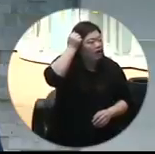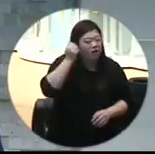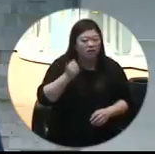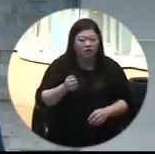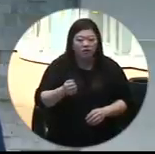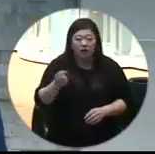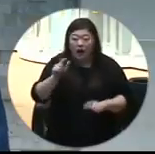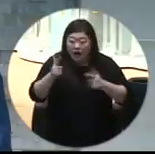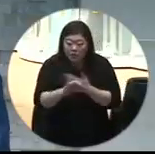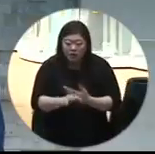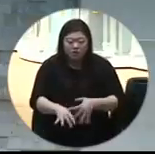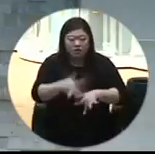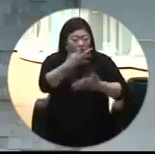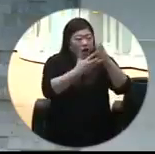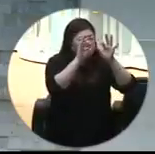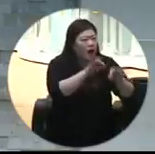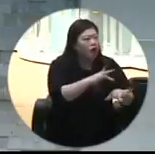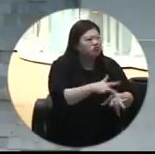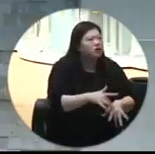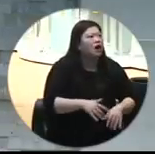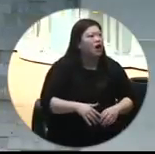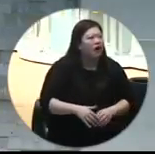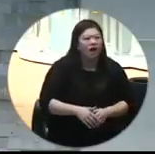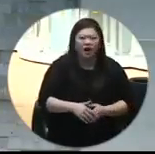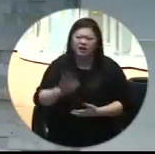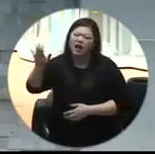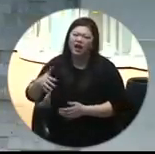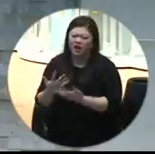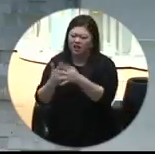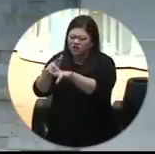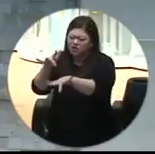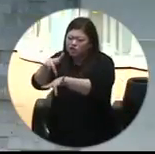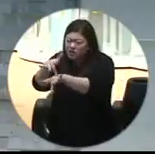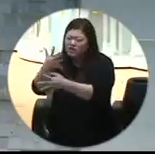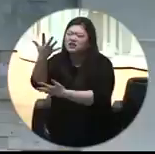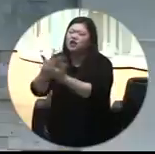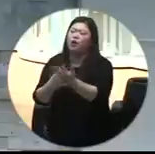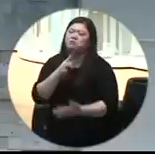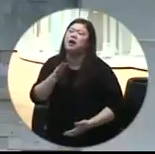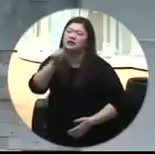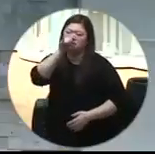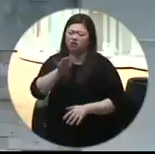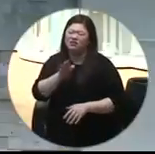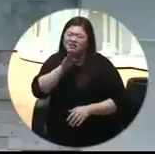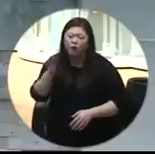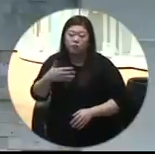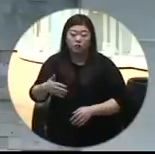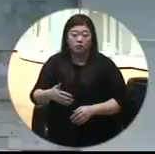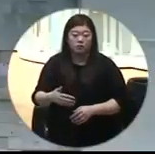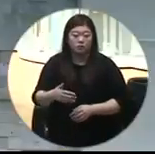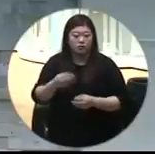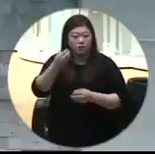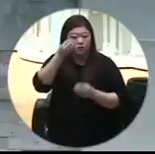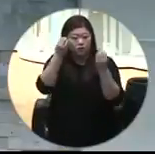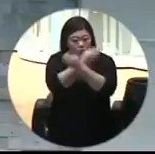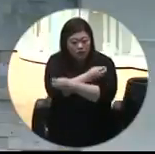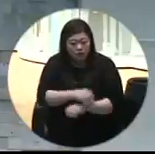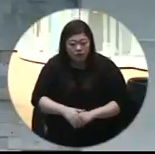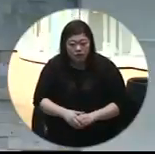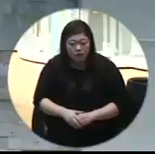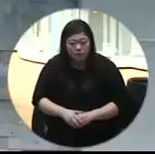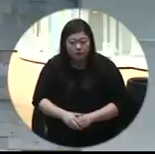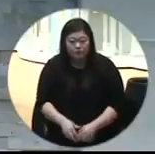그렇게 말을 합니다. 두 번째는 세상 종교에서 말하는 종교적